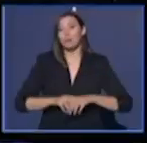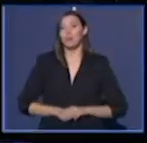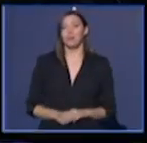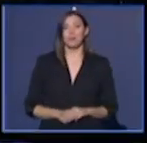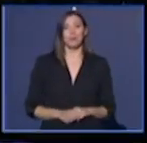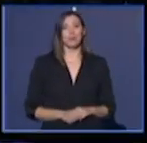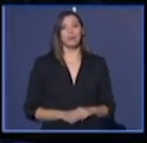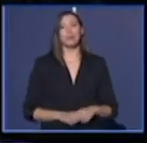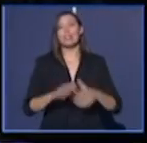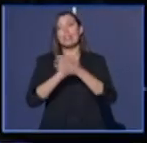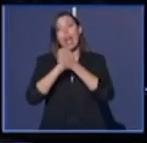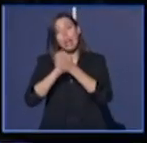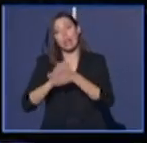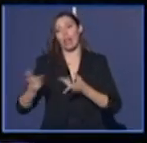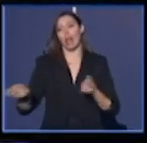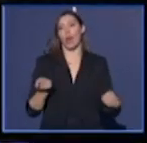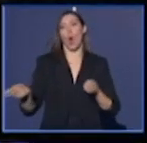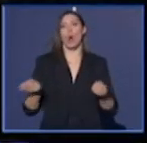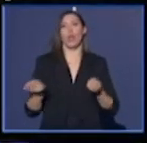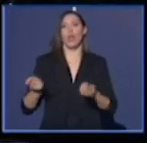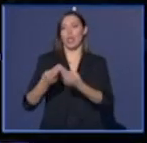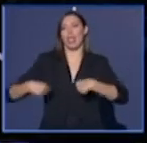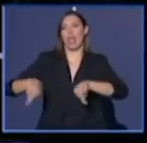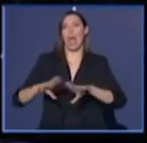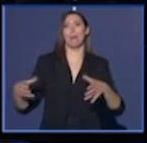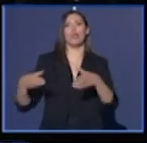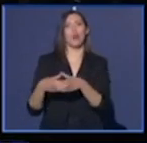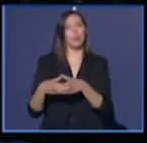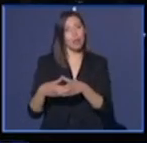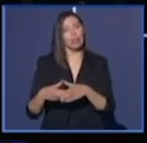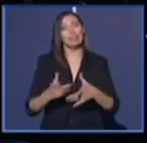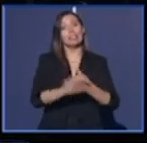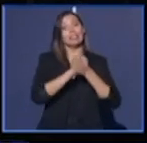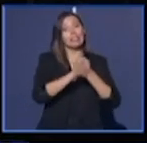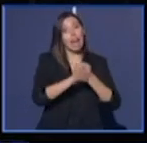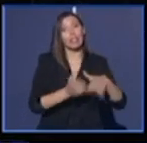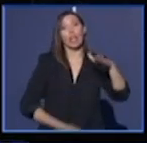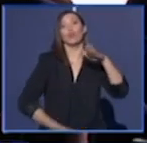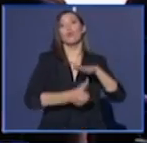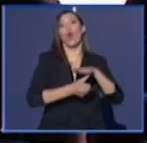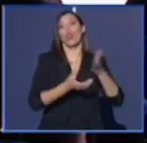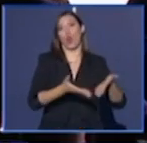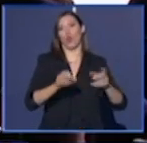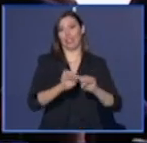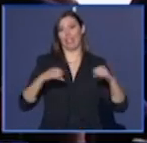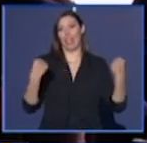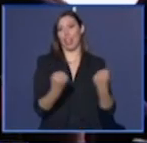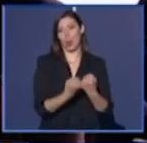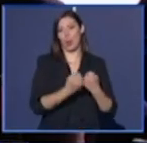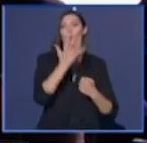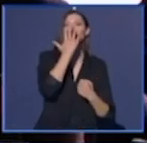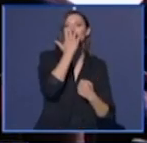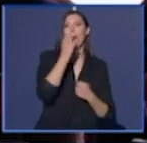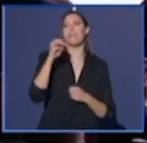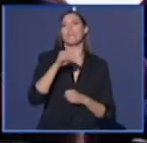Ο Κυριάκος Μητσοτάκης, με την εναρκτήρια ομιλία του, έθεσε τους βασικούς ιδεολογικούς άξονες του κόμματος και της κυβερνητικής πολιτικής, μιλώντας